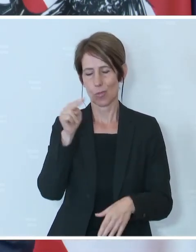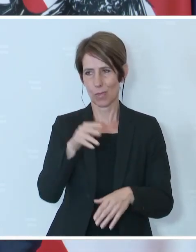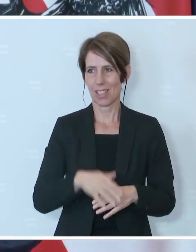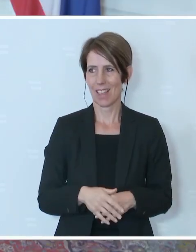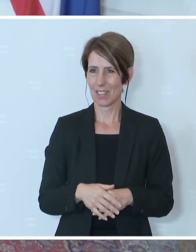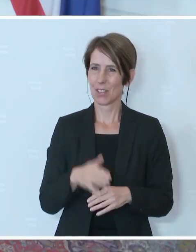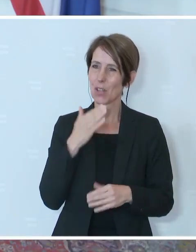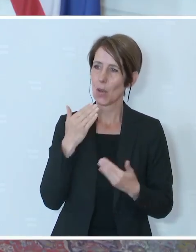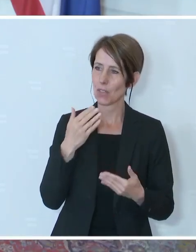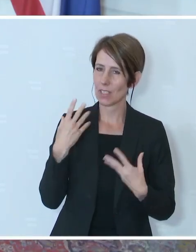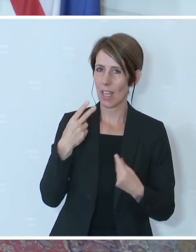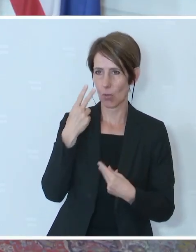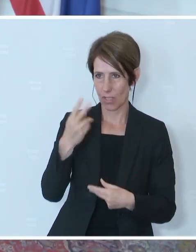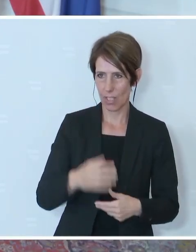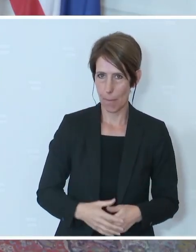Dank.